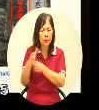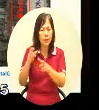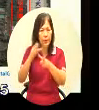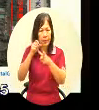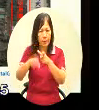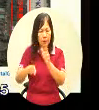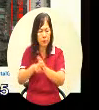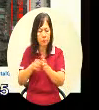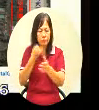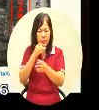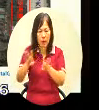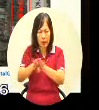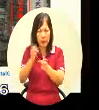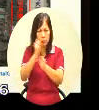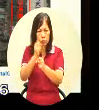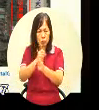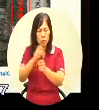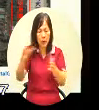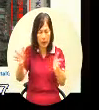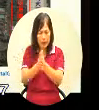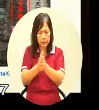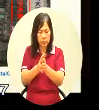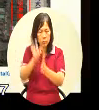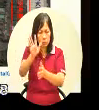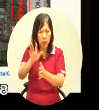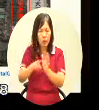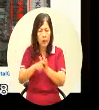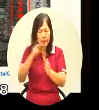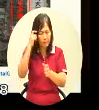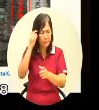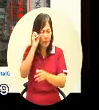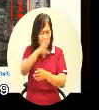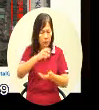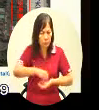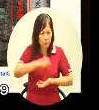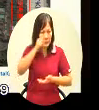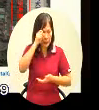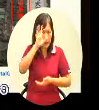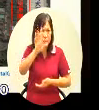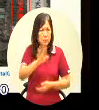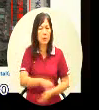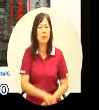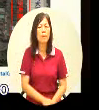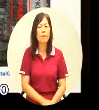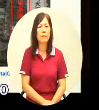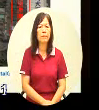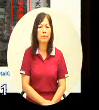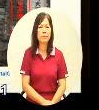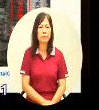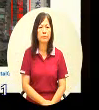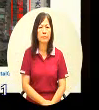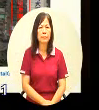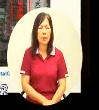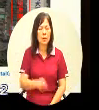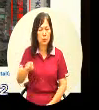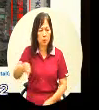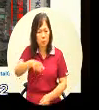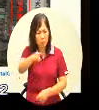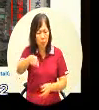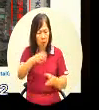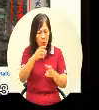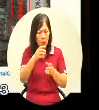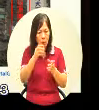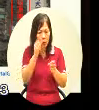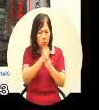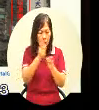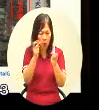委外来开发，然后做一个共购哈。我提醒一下，加几嘞，这边在做了，对周边的